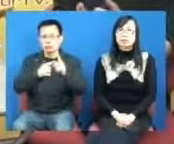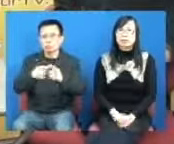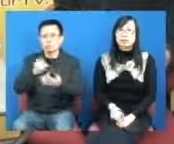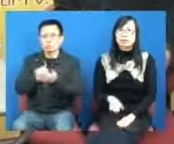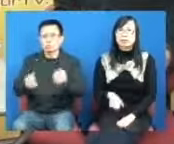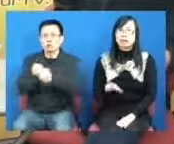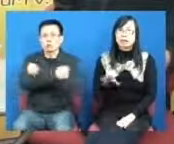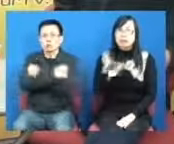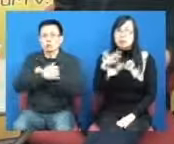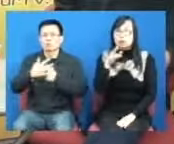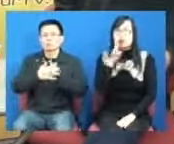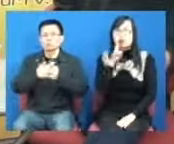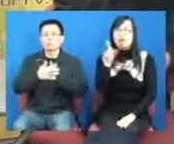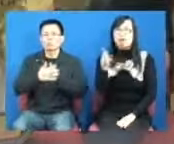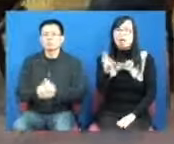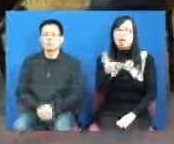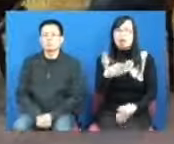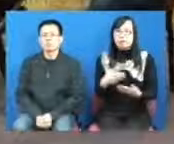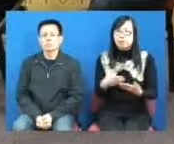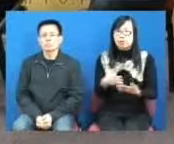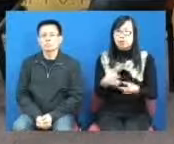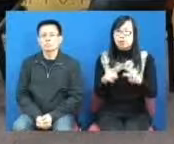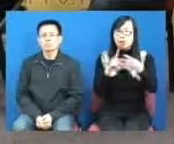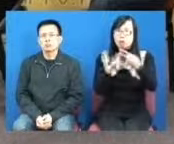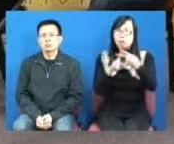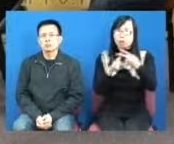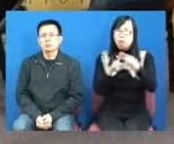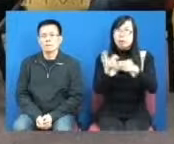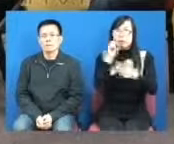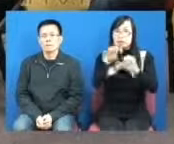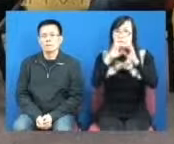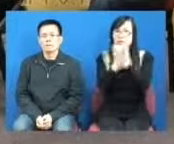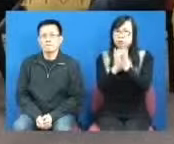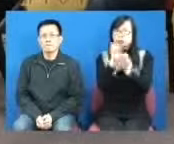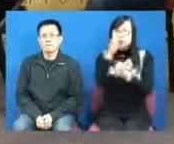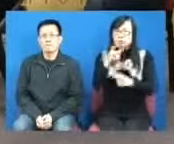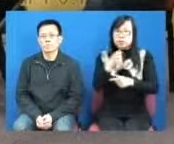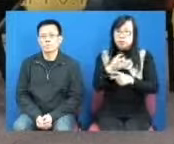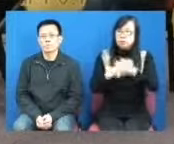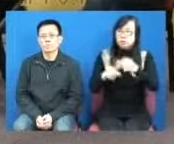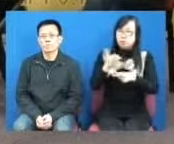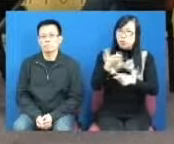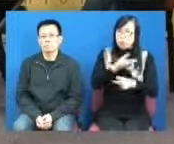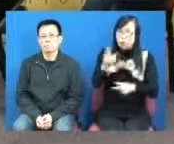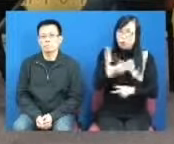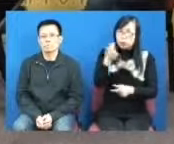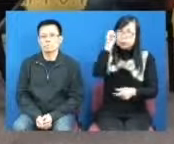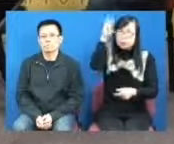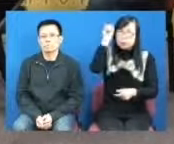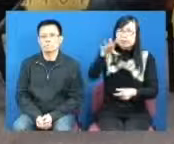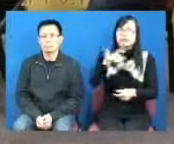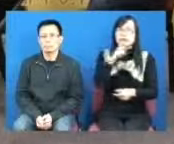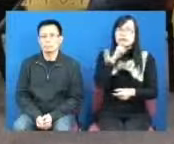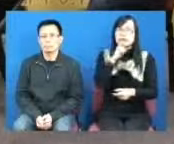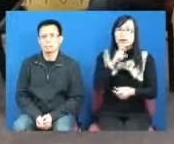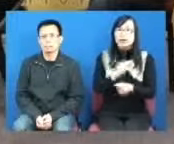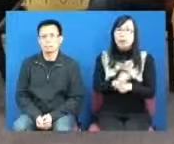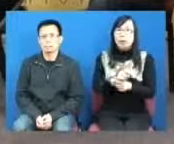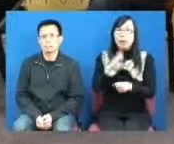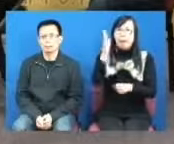想他那麼慘不如就是這樣因為公民黨都有同罪我們都有給很多意見其中也有包括用